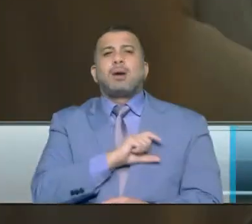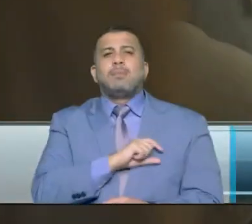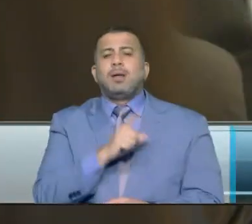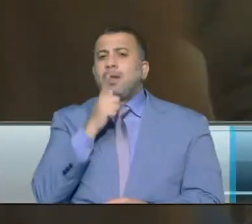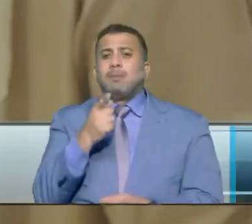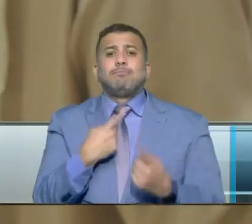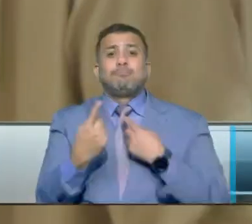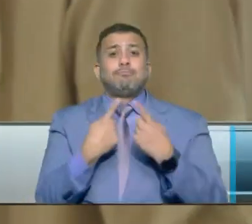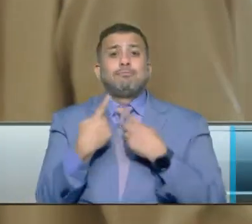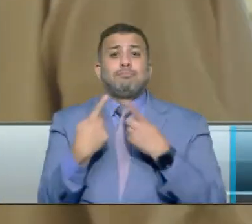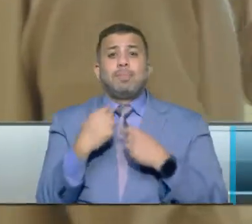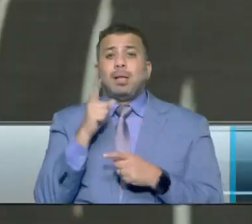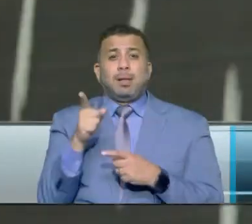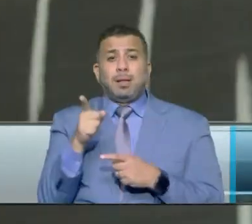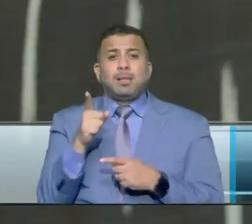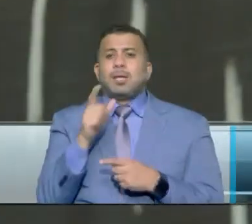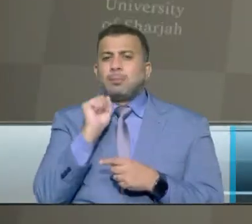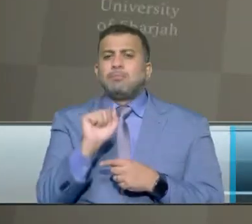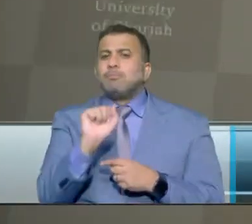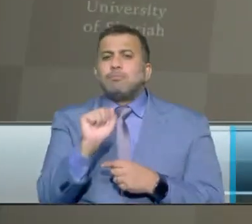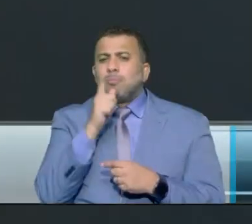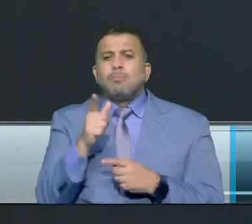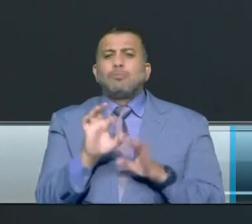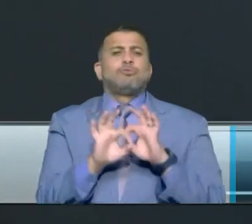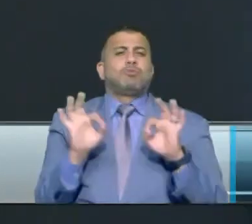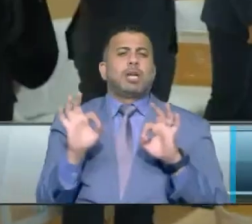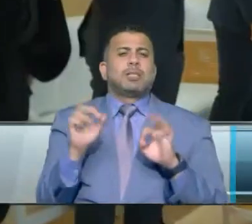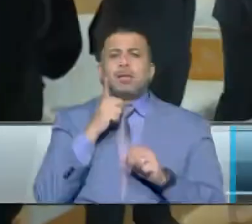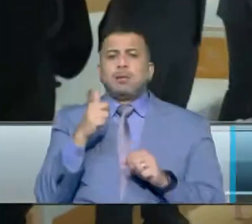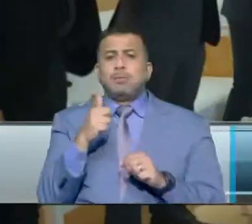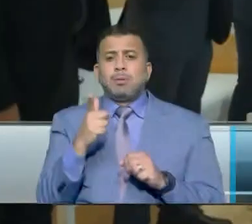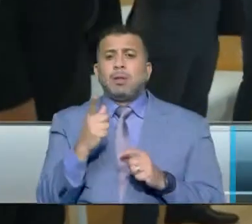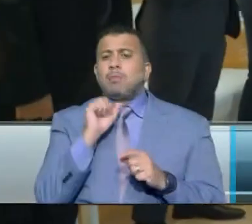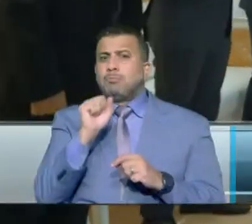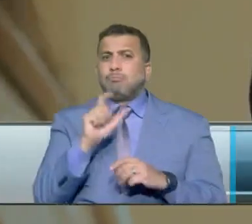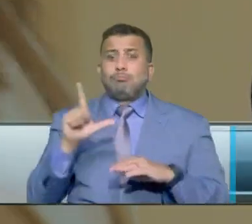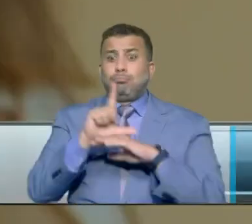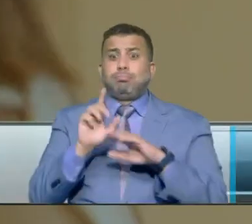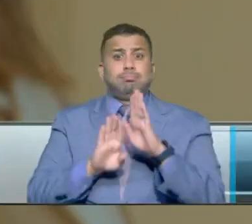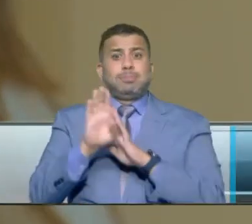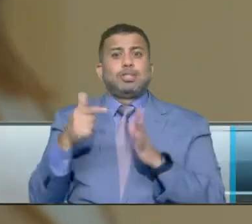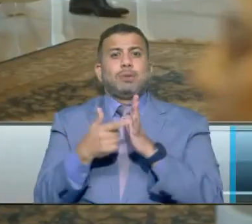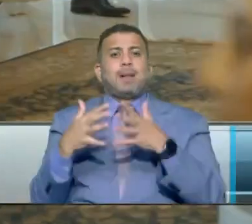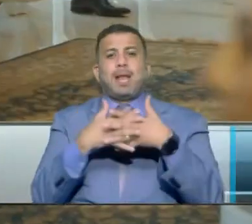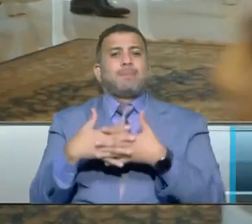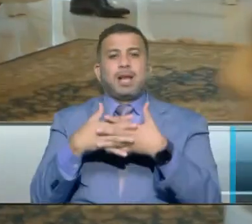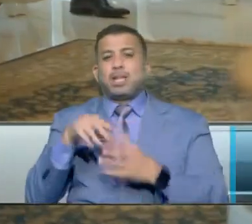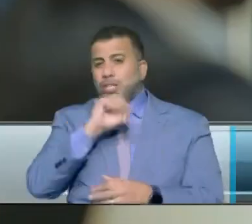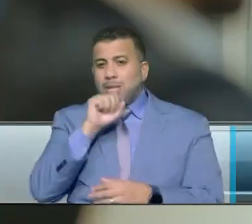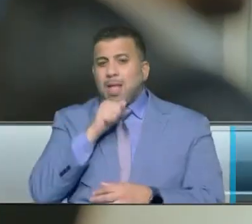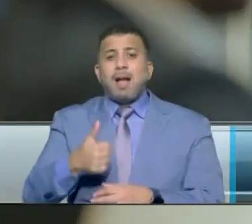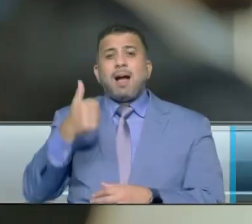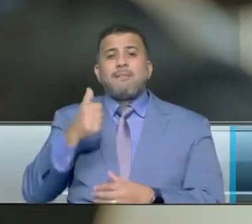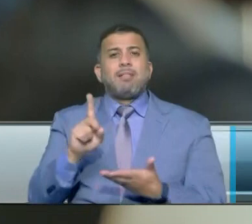مع الطلاب لان هذه هي الطريقه التي توفر من خلالها قياده الجامعه الامريكيه في الشارقه افضل